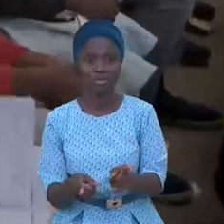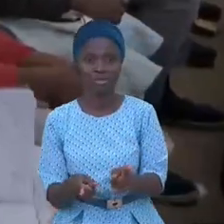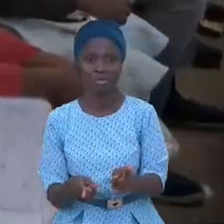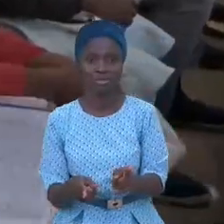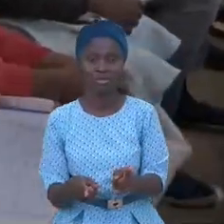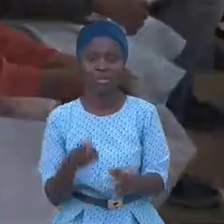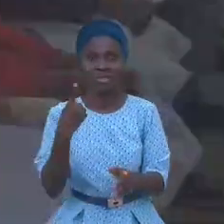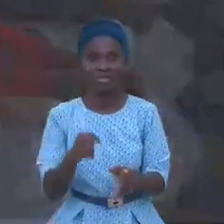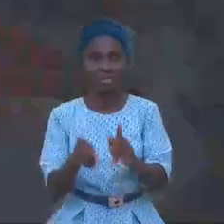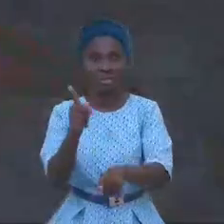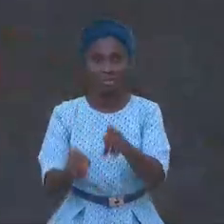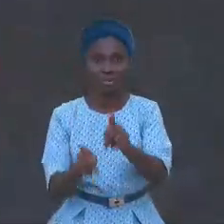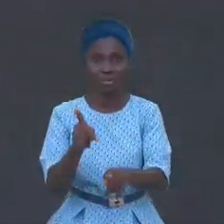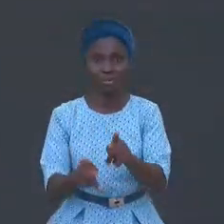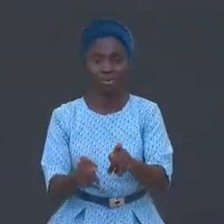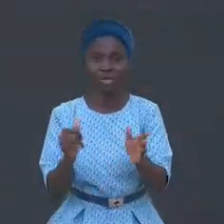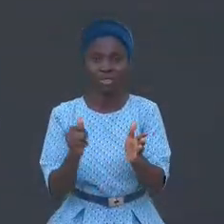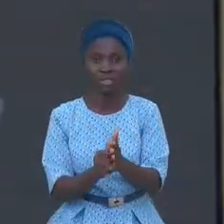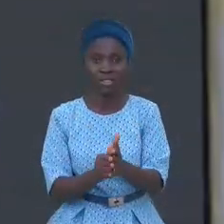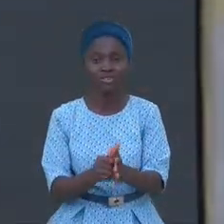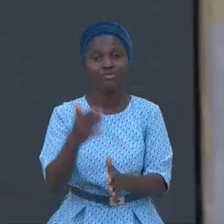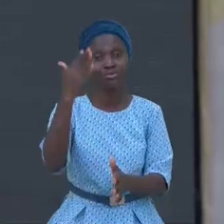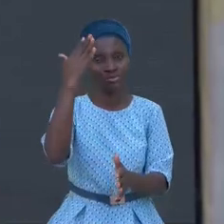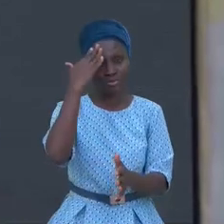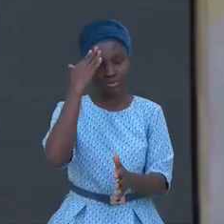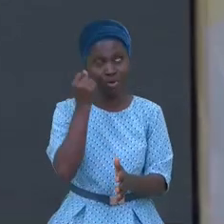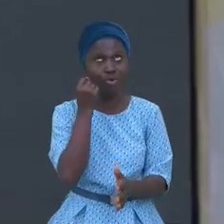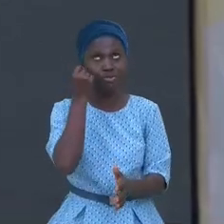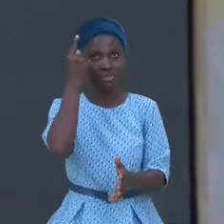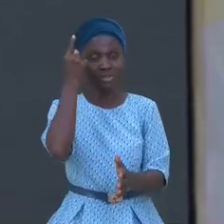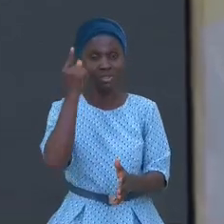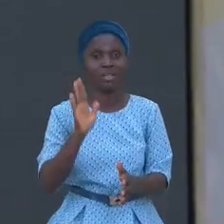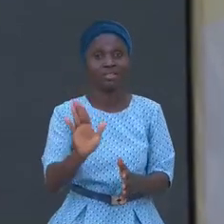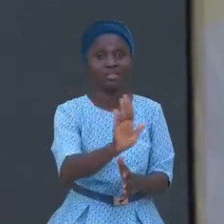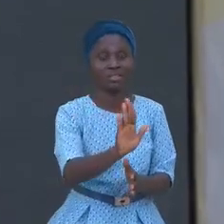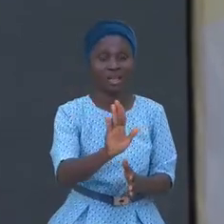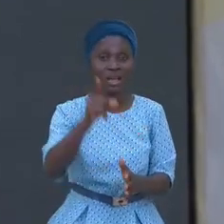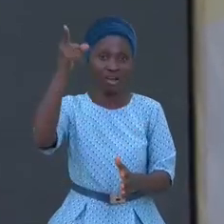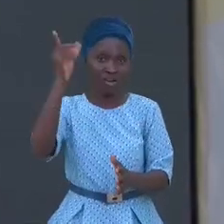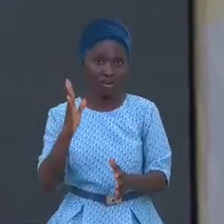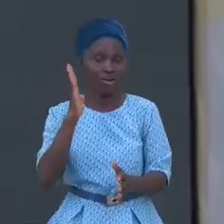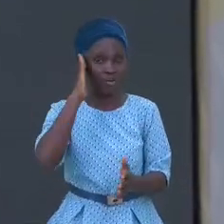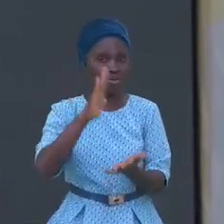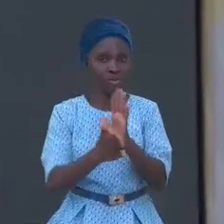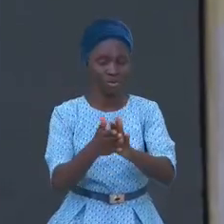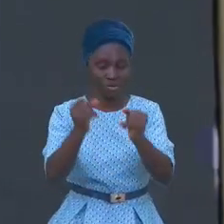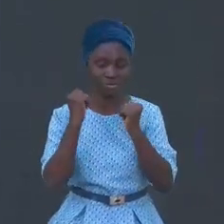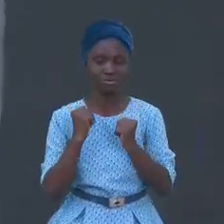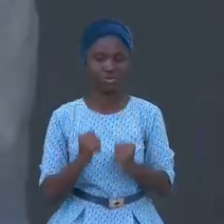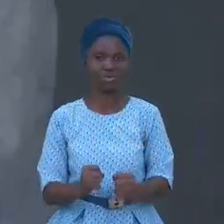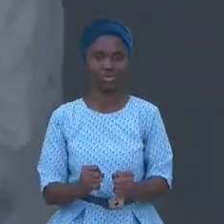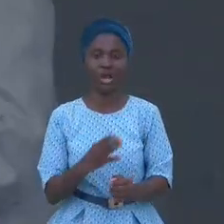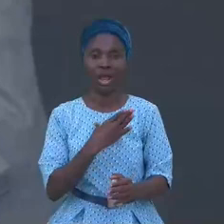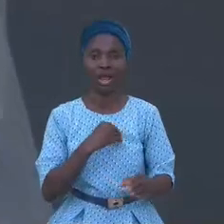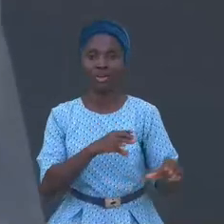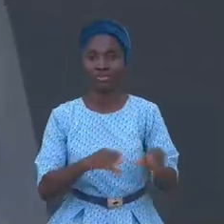ceux du peuple qui connaîtront leur Dieu agiront avec fermeté et feront des